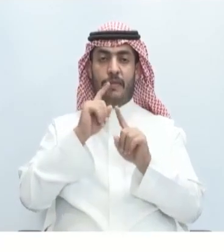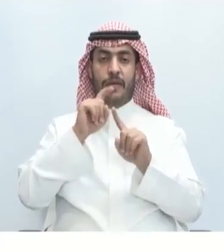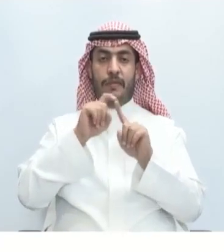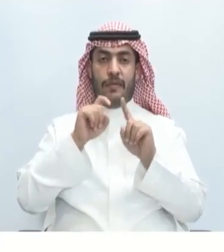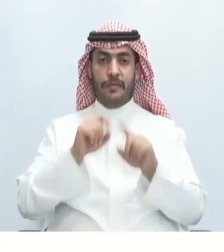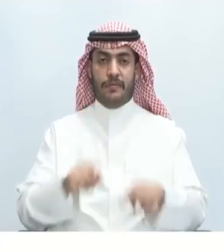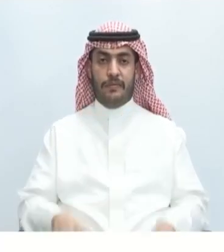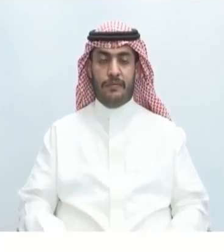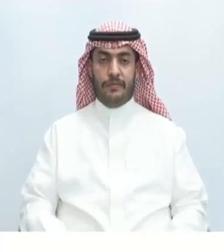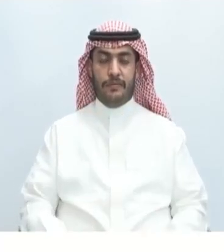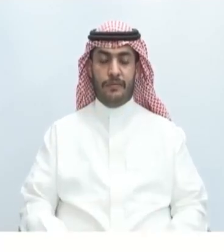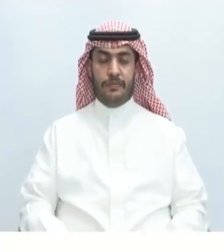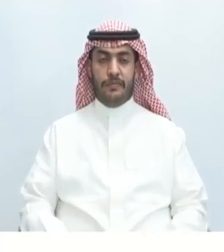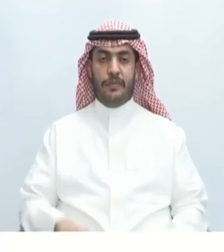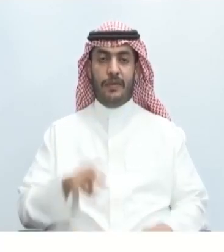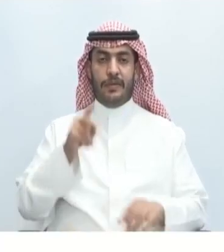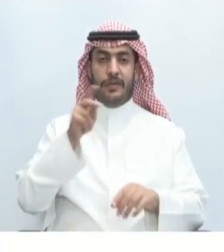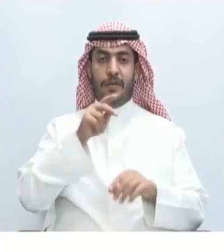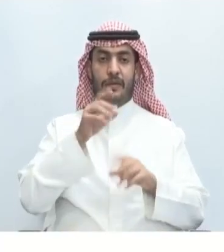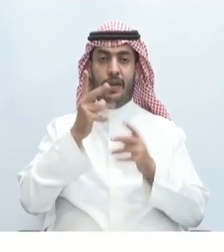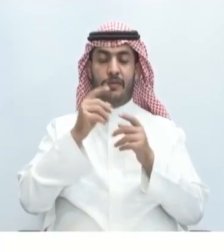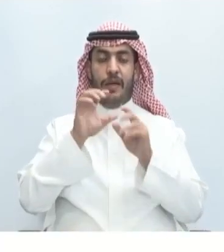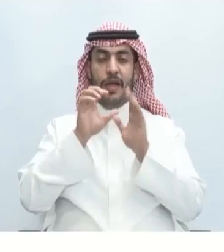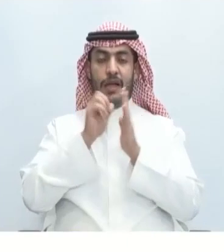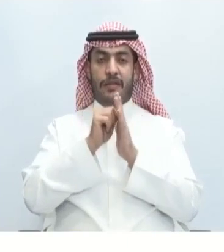100% بمعنى ان يساوي رقم